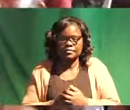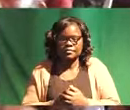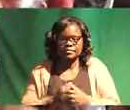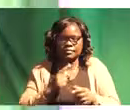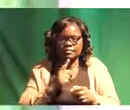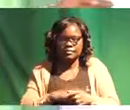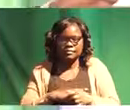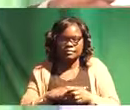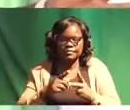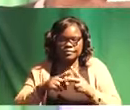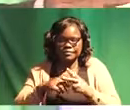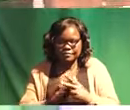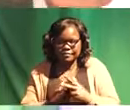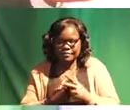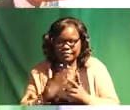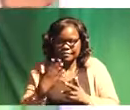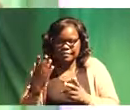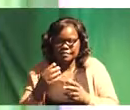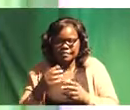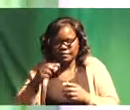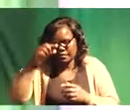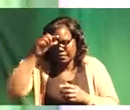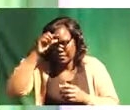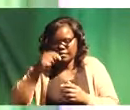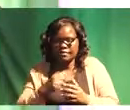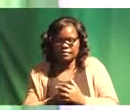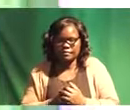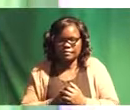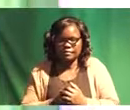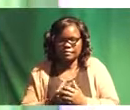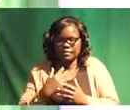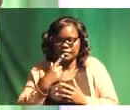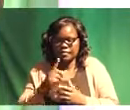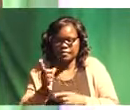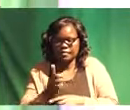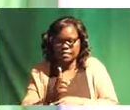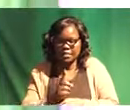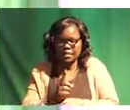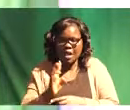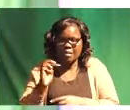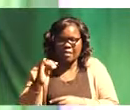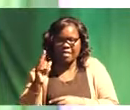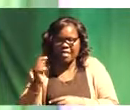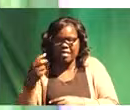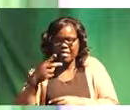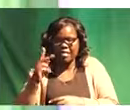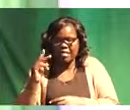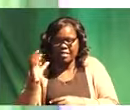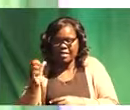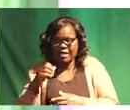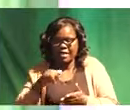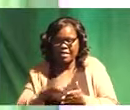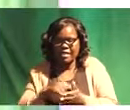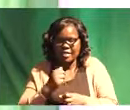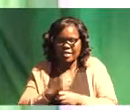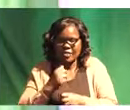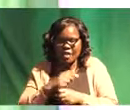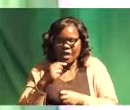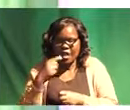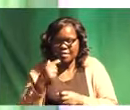Wakati tumeanzisha mambo yetu ya serikali, nikamwambia waziri Mithika Linturi ya kwamba hiyo kazi ya